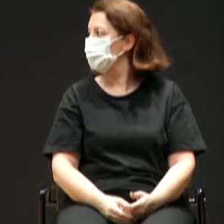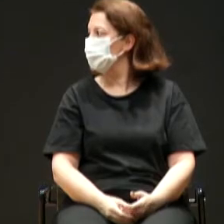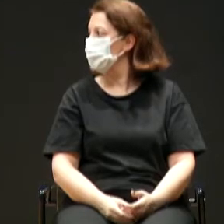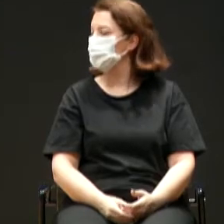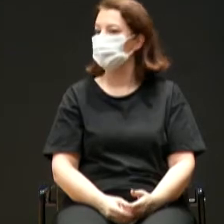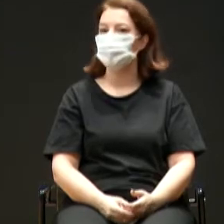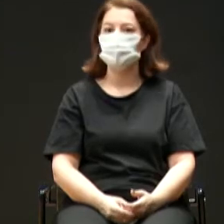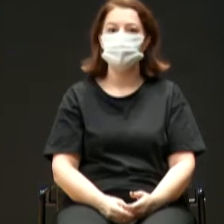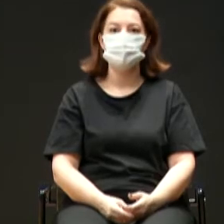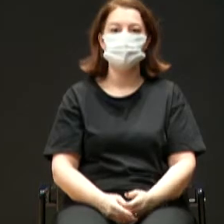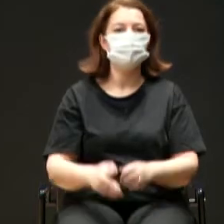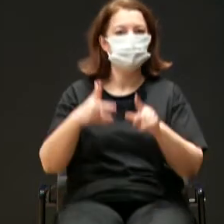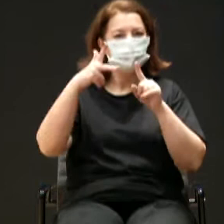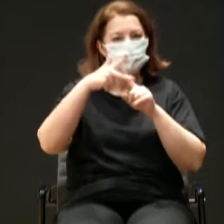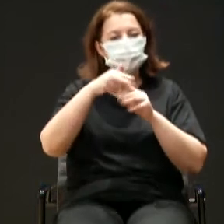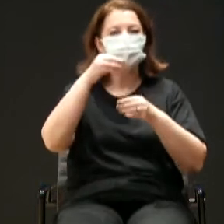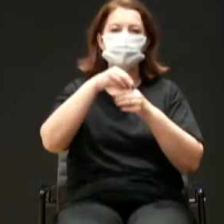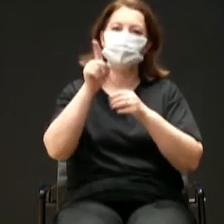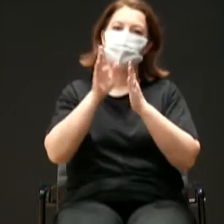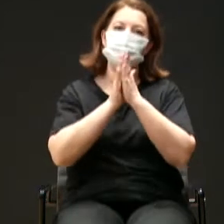Kesinti için ayrıca sizden de özür diliyoruz.